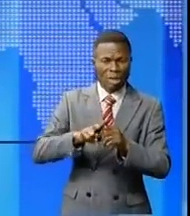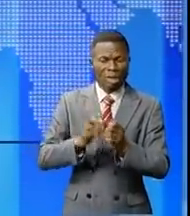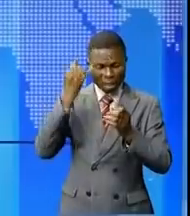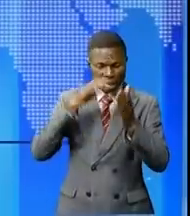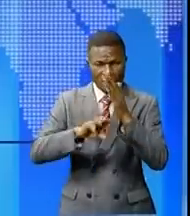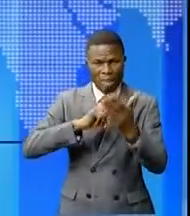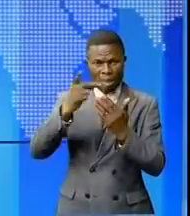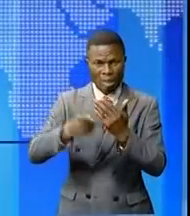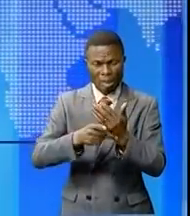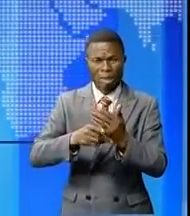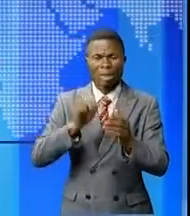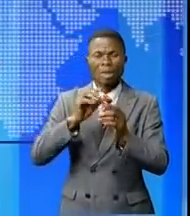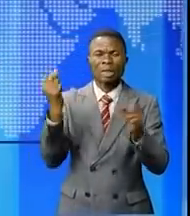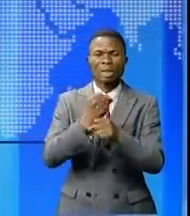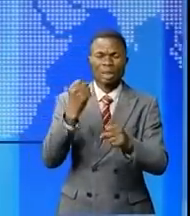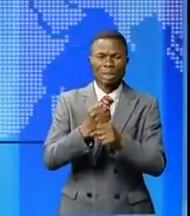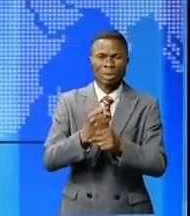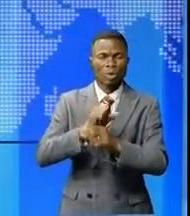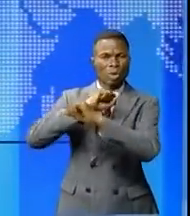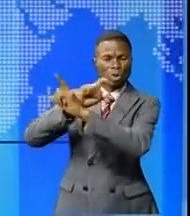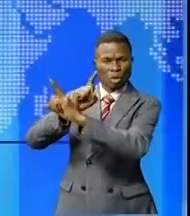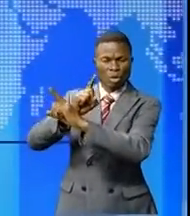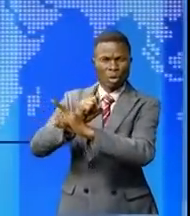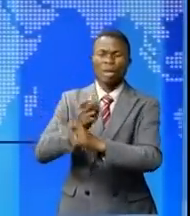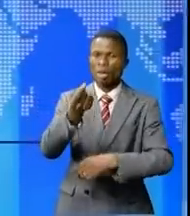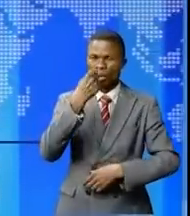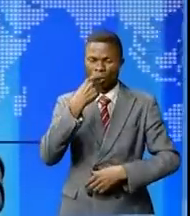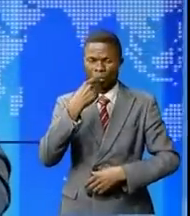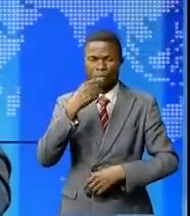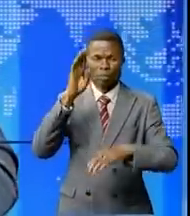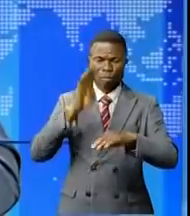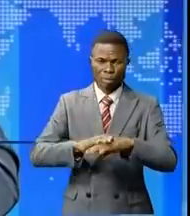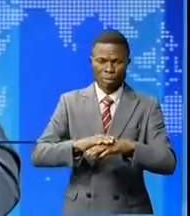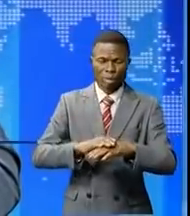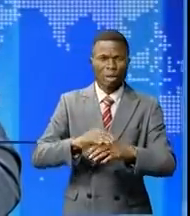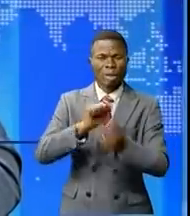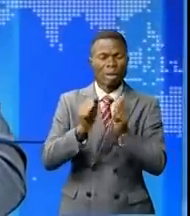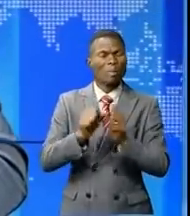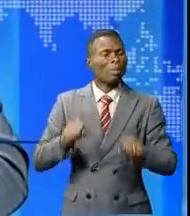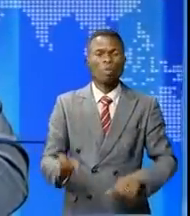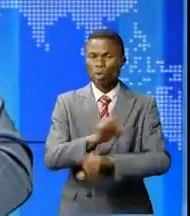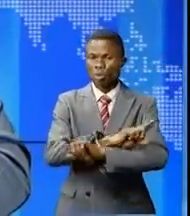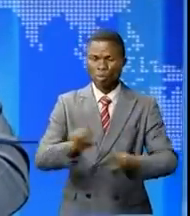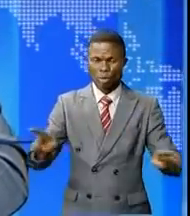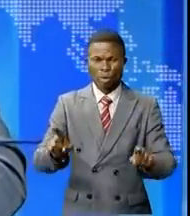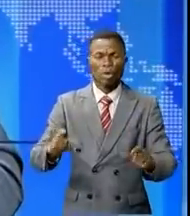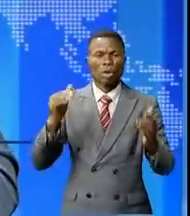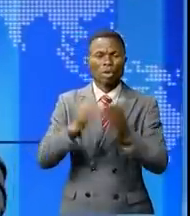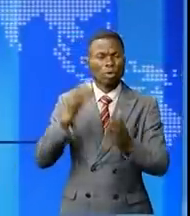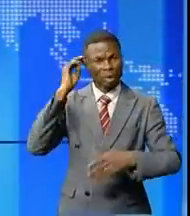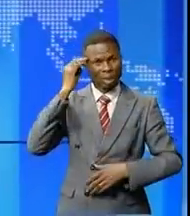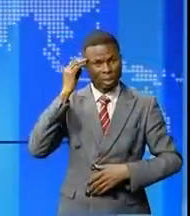l'accès universel aux services de prévention de traitement pour atteindre zéro décès liés au vih sida